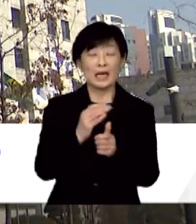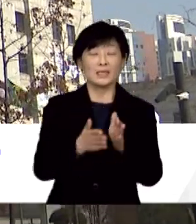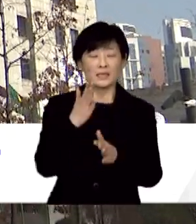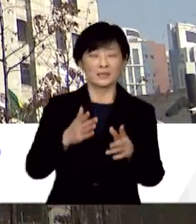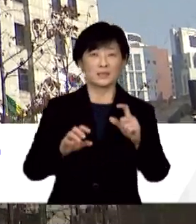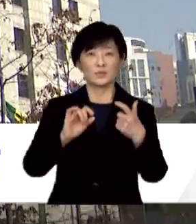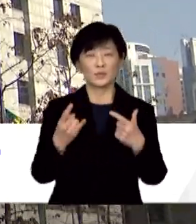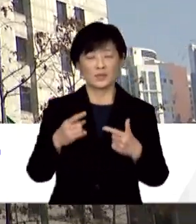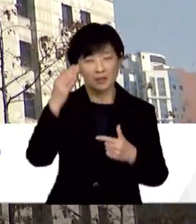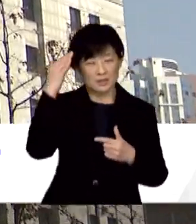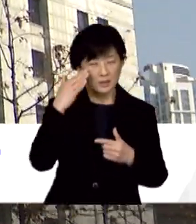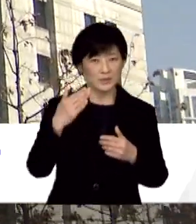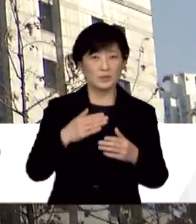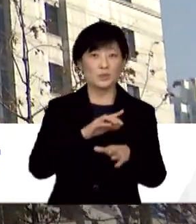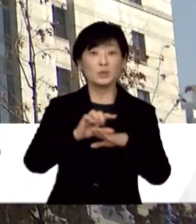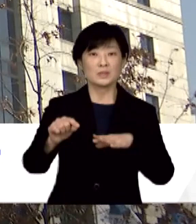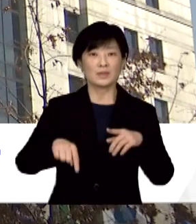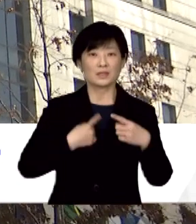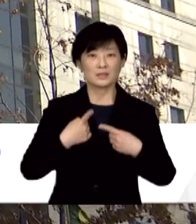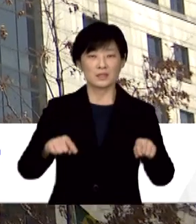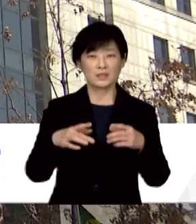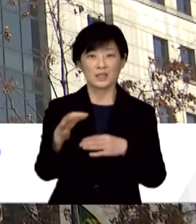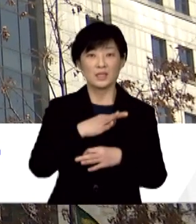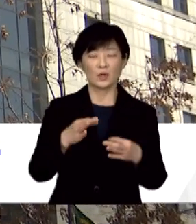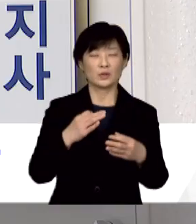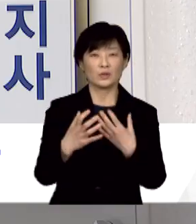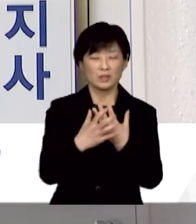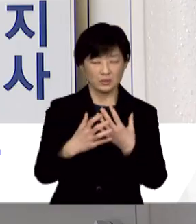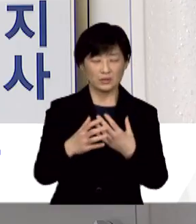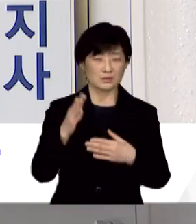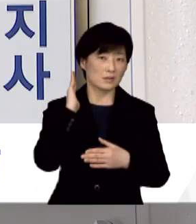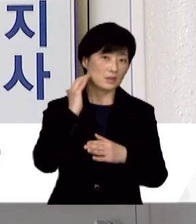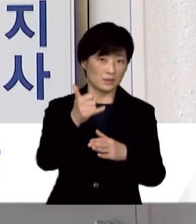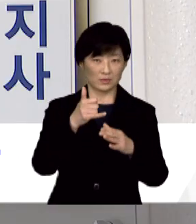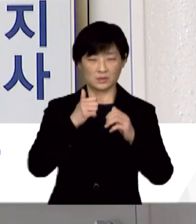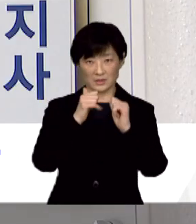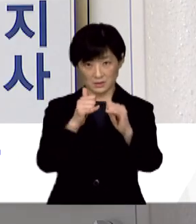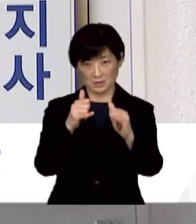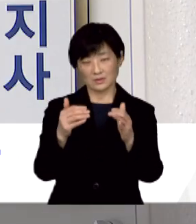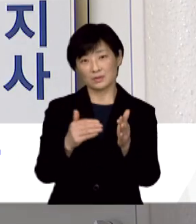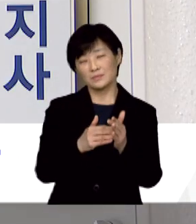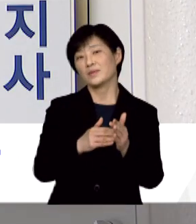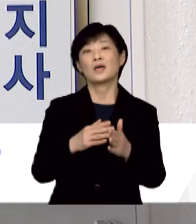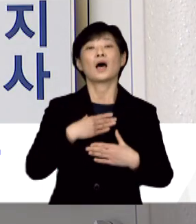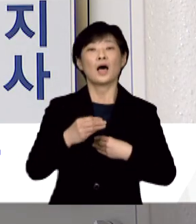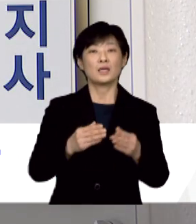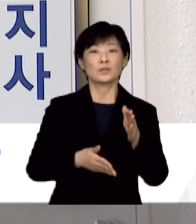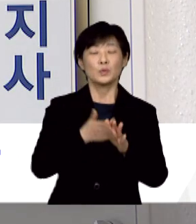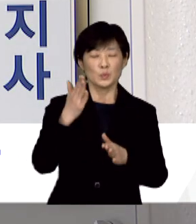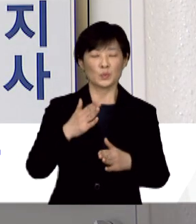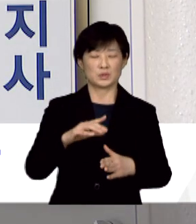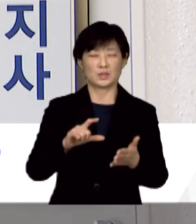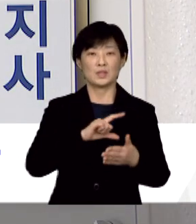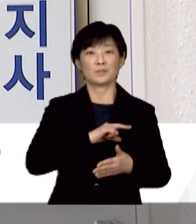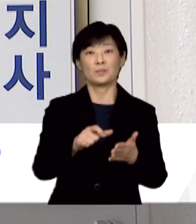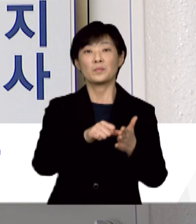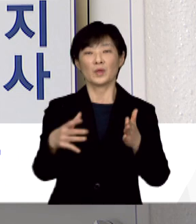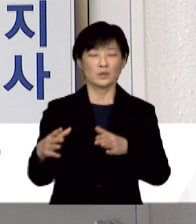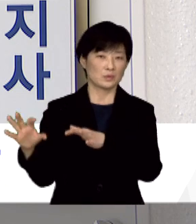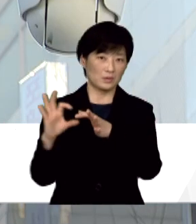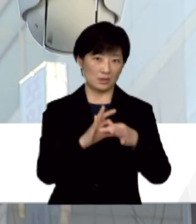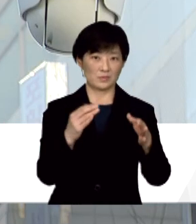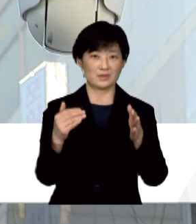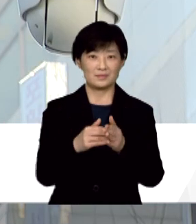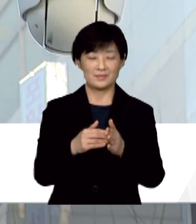안양시는 제 16회 대한민국 지방자치 경영 대전 에서 대통령상을 수상하며 안전 도시로서의 명성을 이어갔습니다